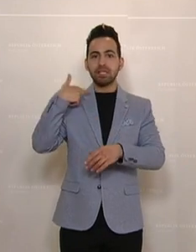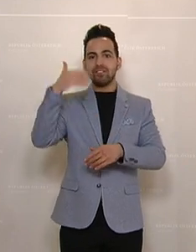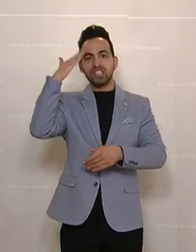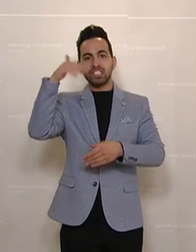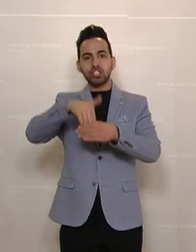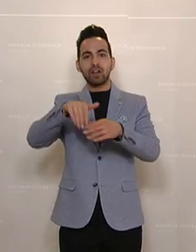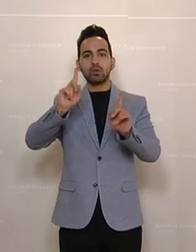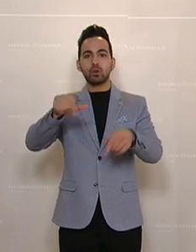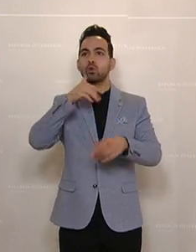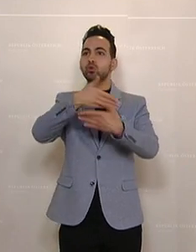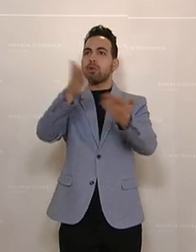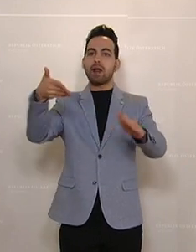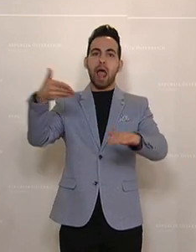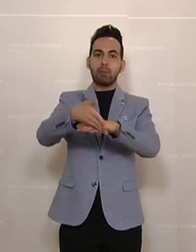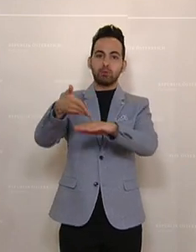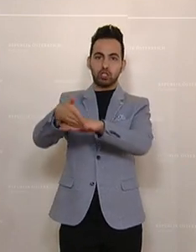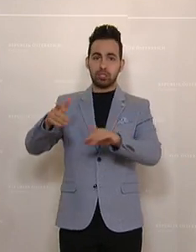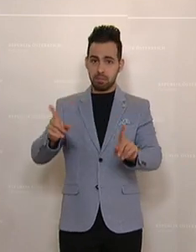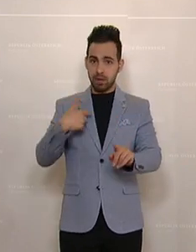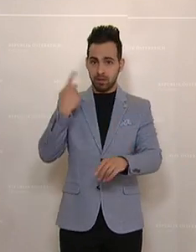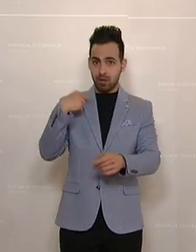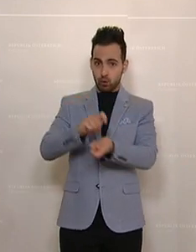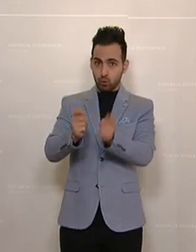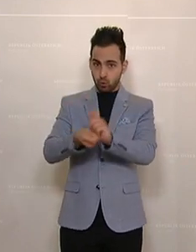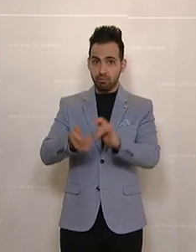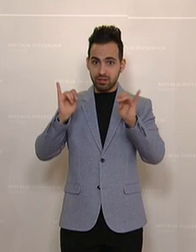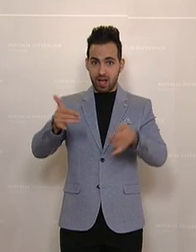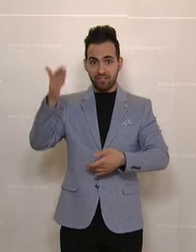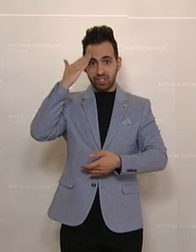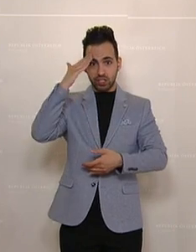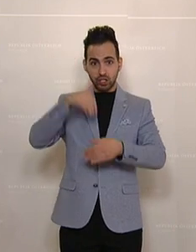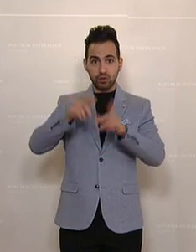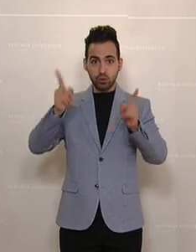Und ich finde, das Gegenteil ist der Fall.